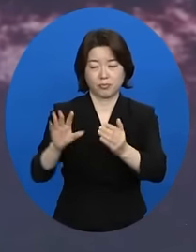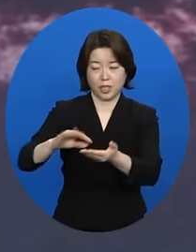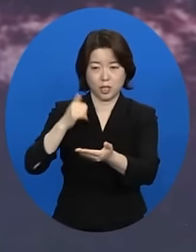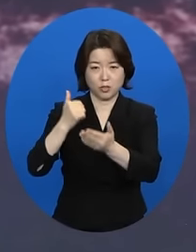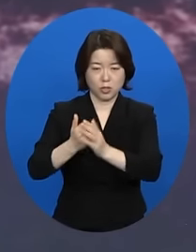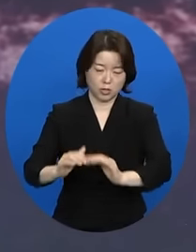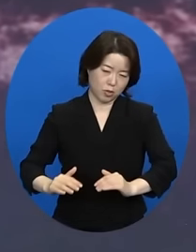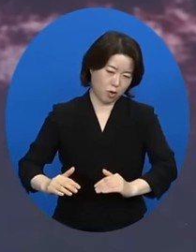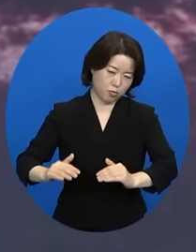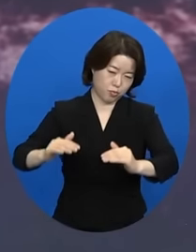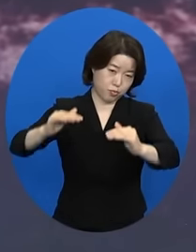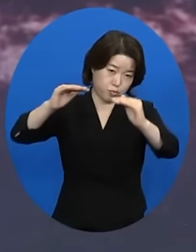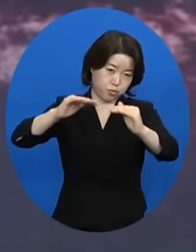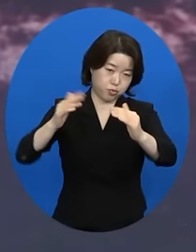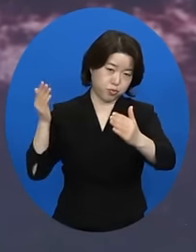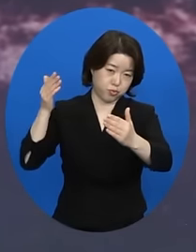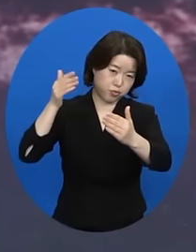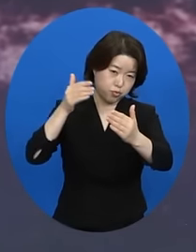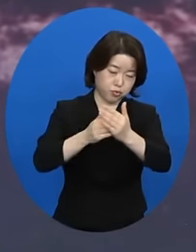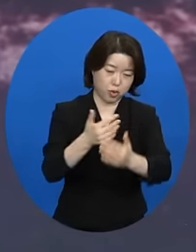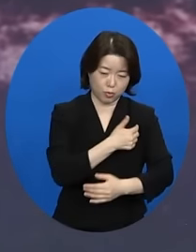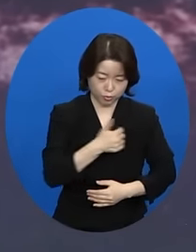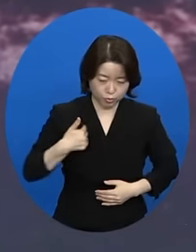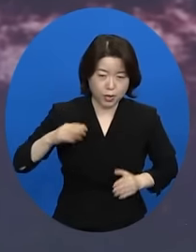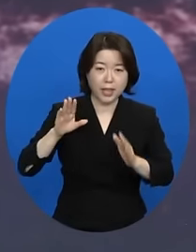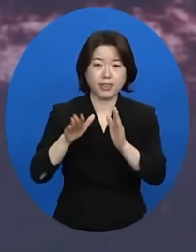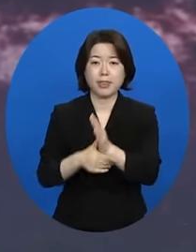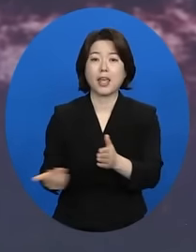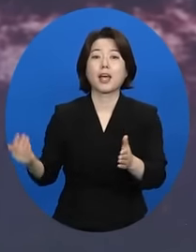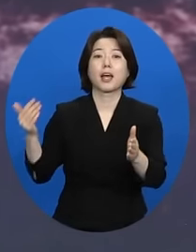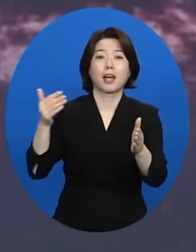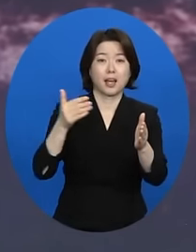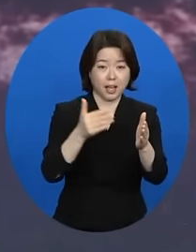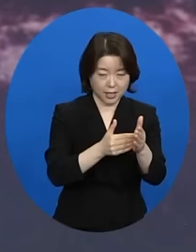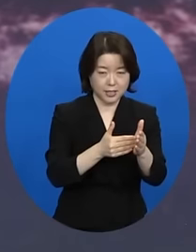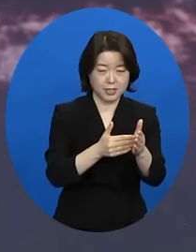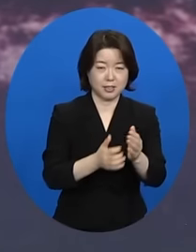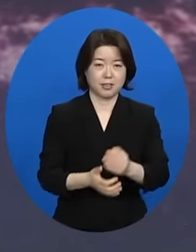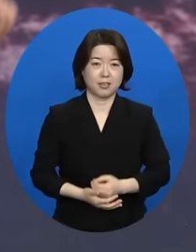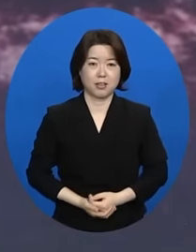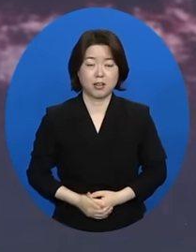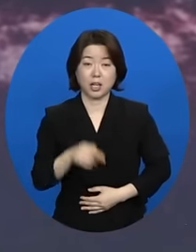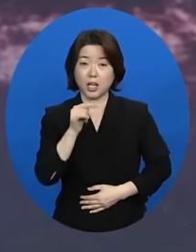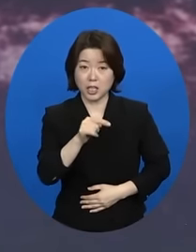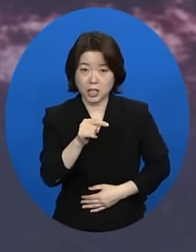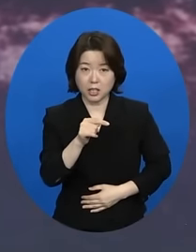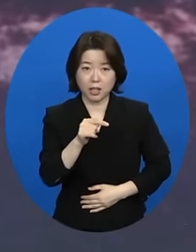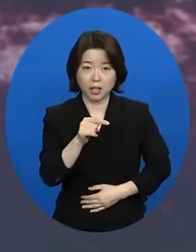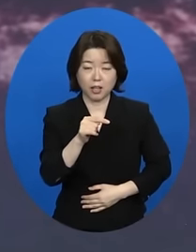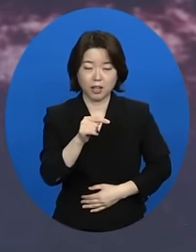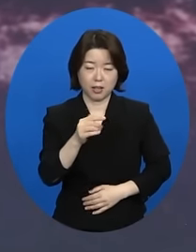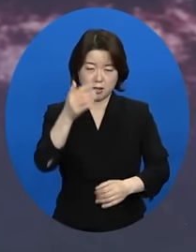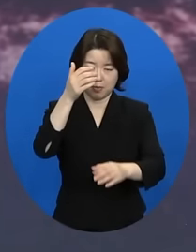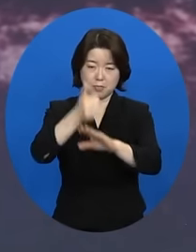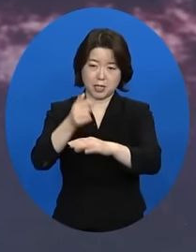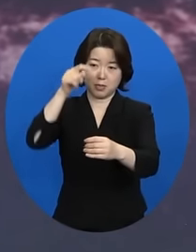그리스도의 장성한 분량이 충만한 데까지 이르리니. 이것이 종점이에요.